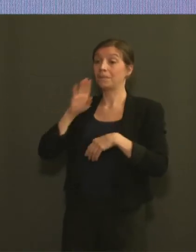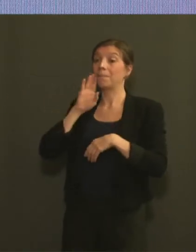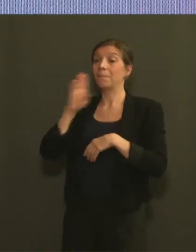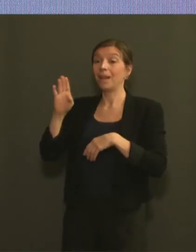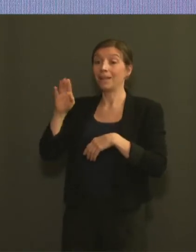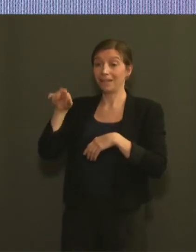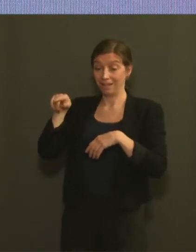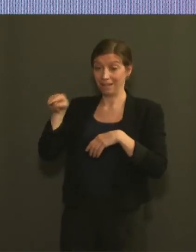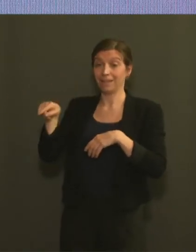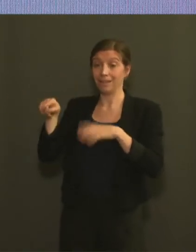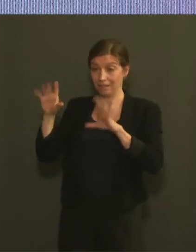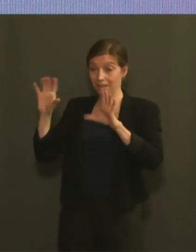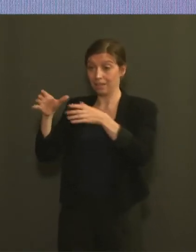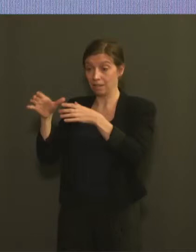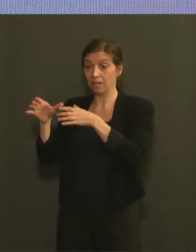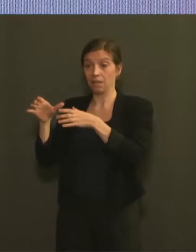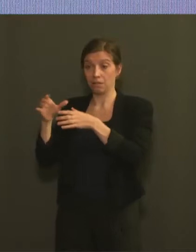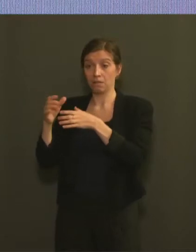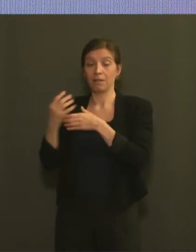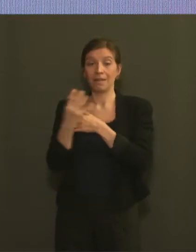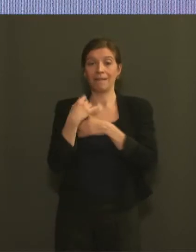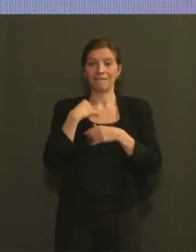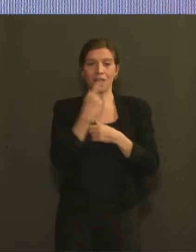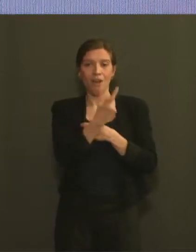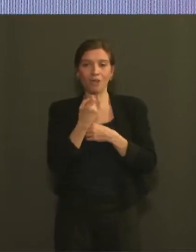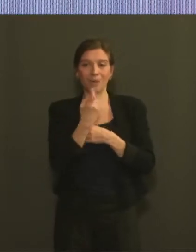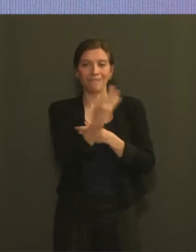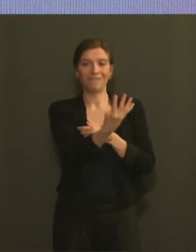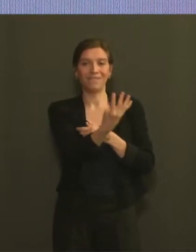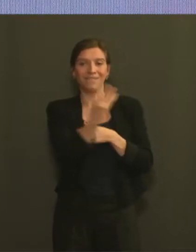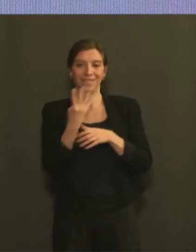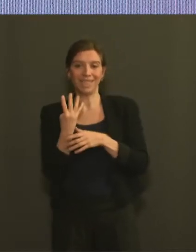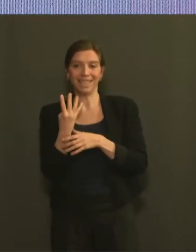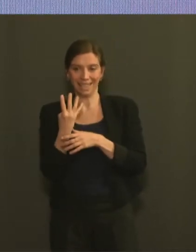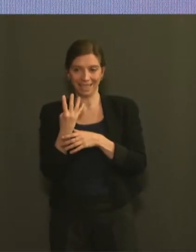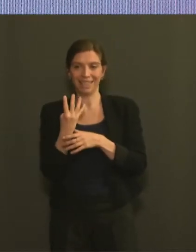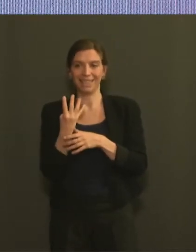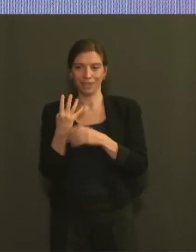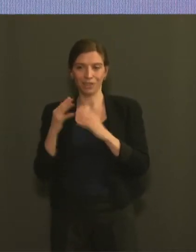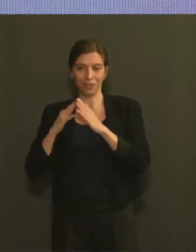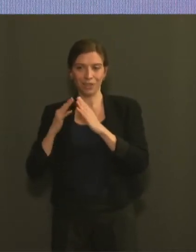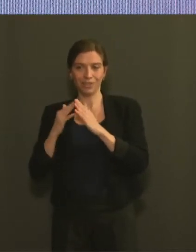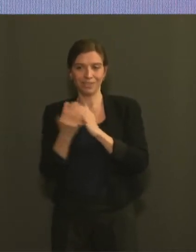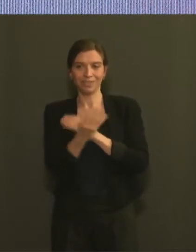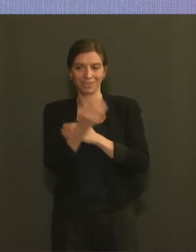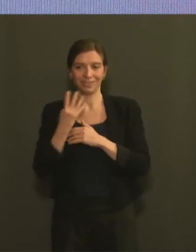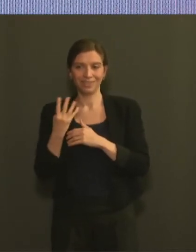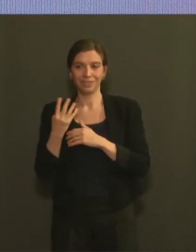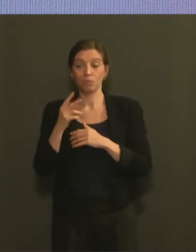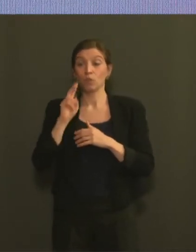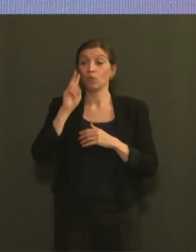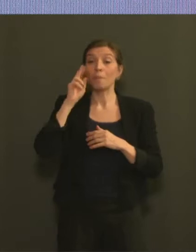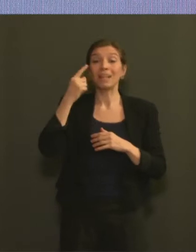le drame peuvent ainsi fixe iconoclaste parcs m et une menthe verte racing